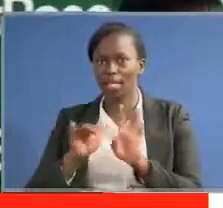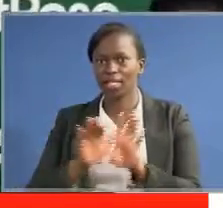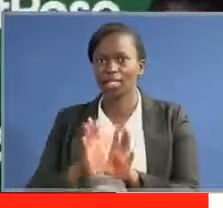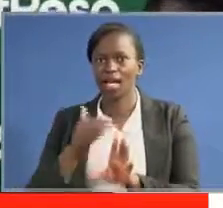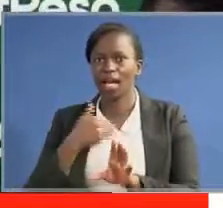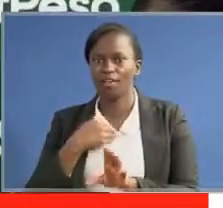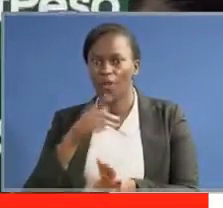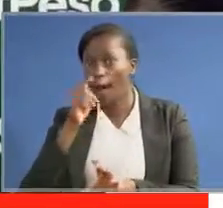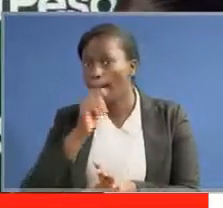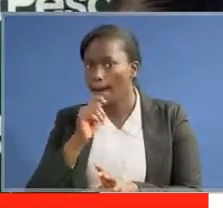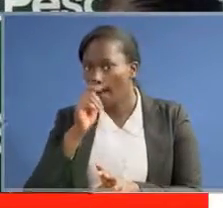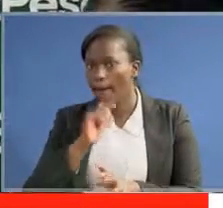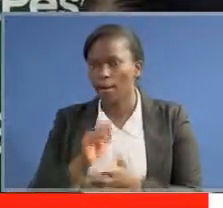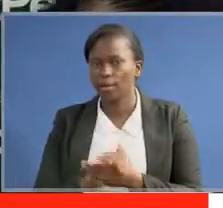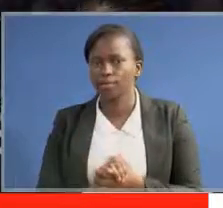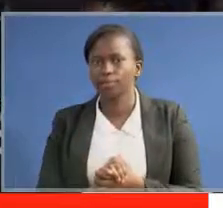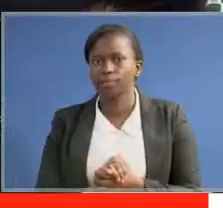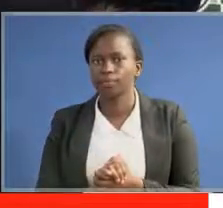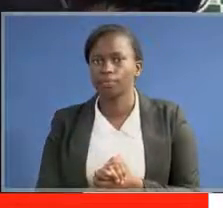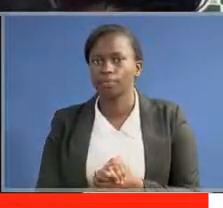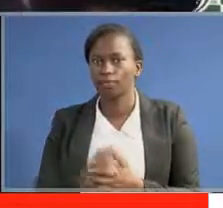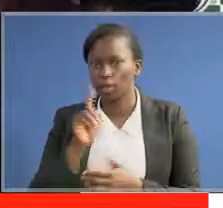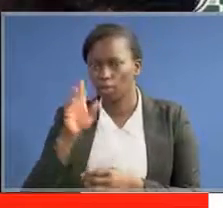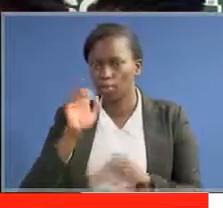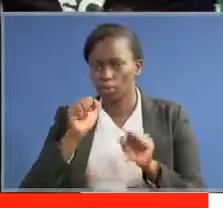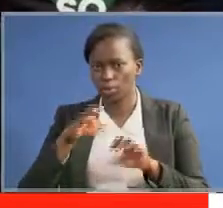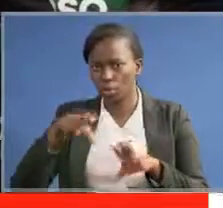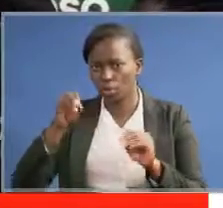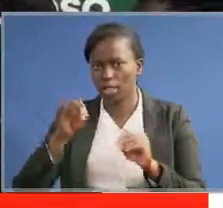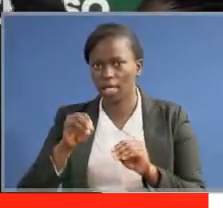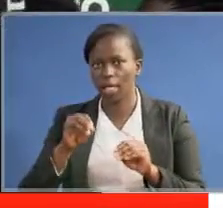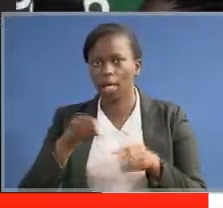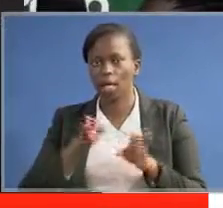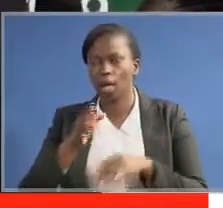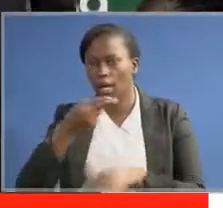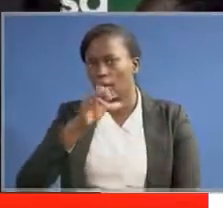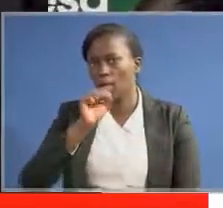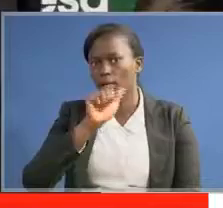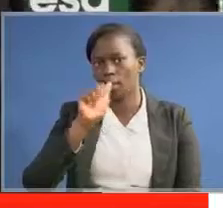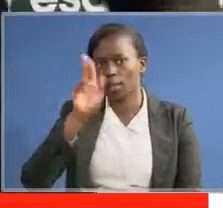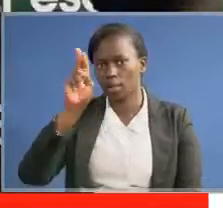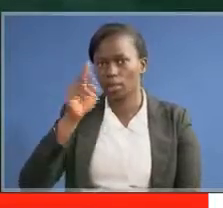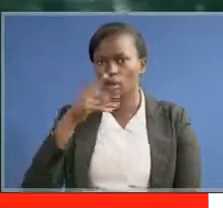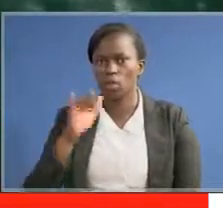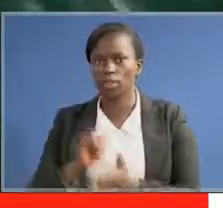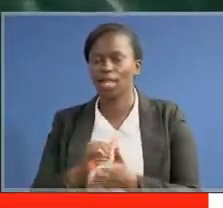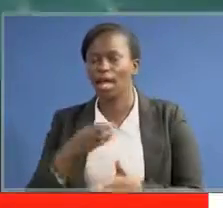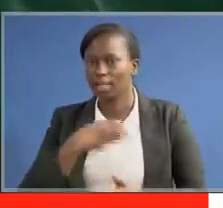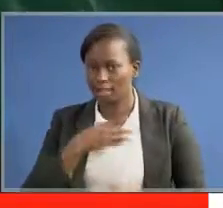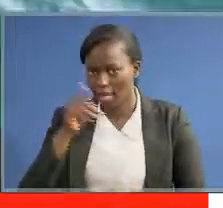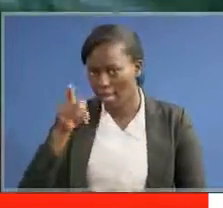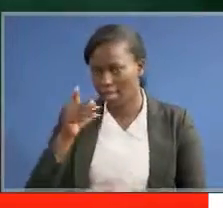kuu nchini Tanzania. Pollack atachukua nafasi ya Hassan Oktay aliyejiuzulu mapema